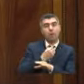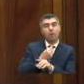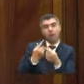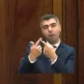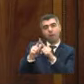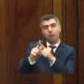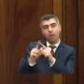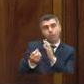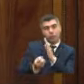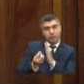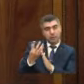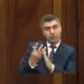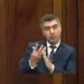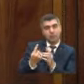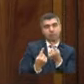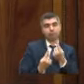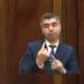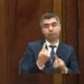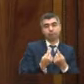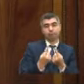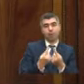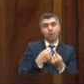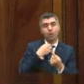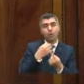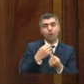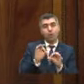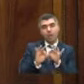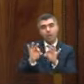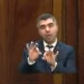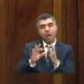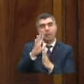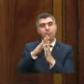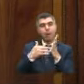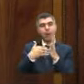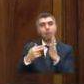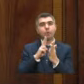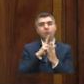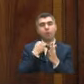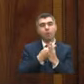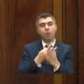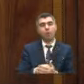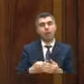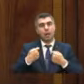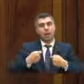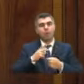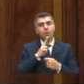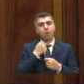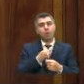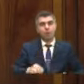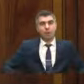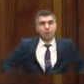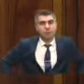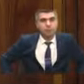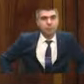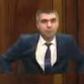نجاعة جديدة قد تسعفها في تفعيل وإجراء برنامجها الحكومي. سيد رئيس الحكومة المحترم، كنتم